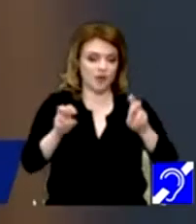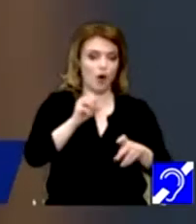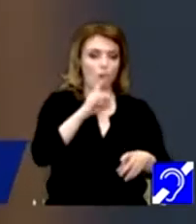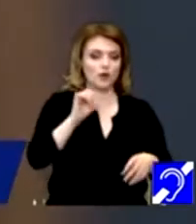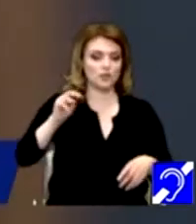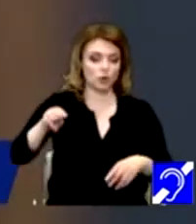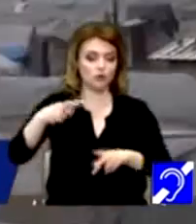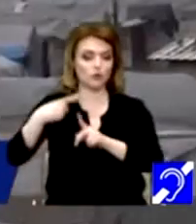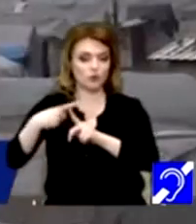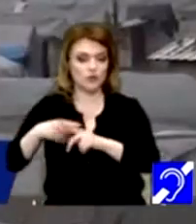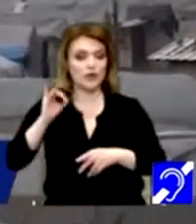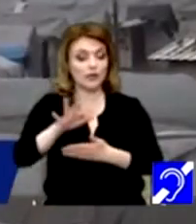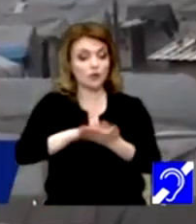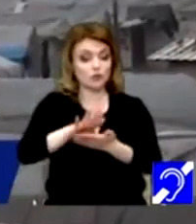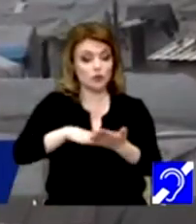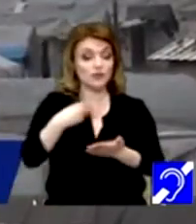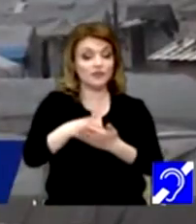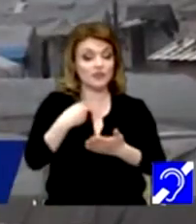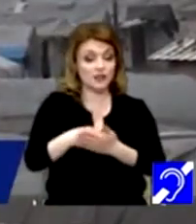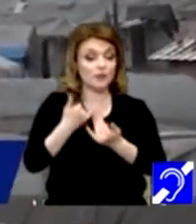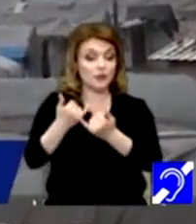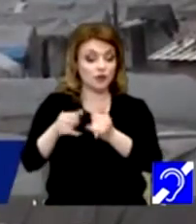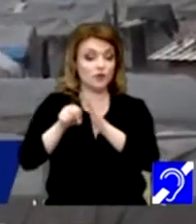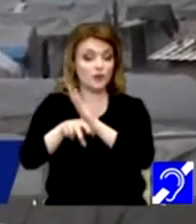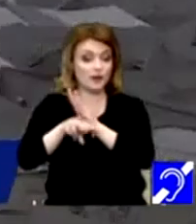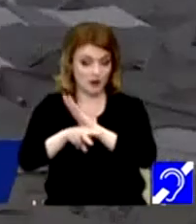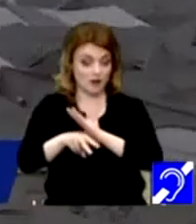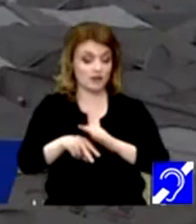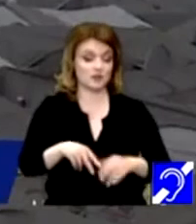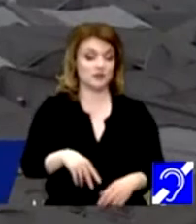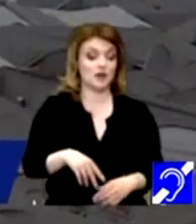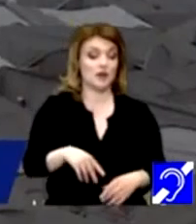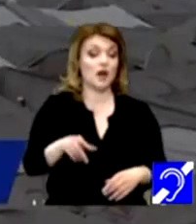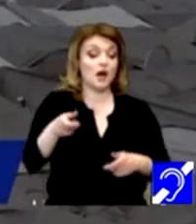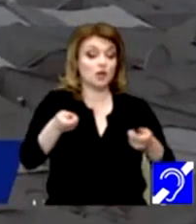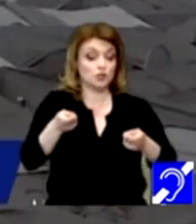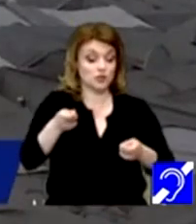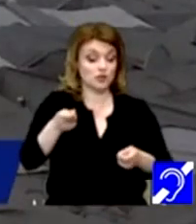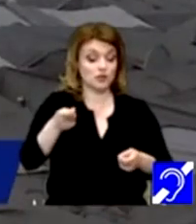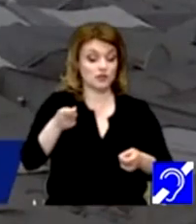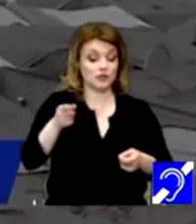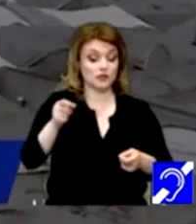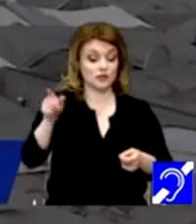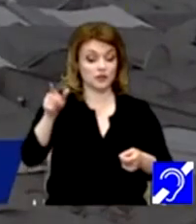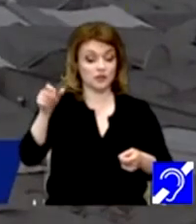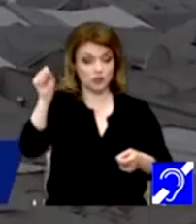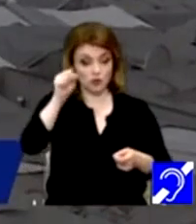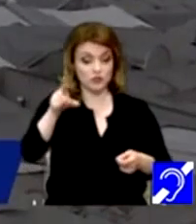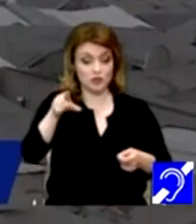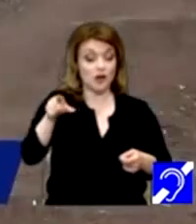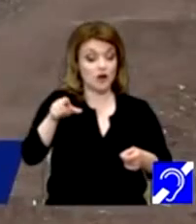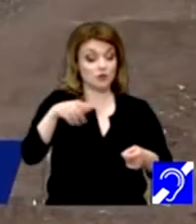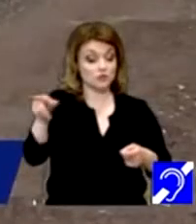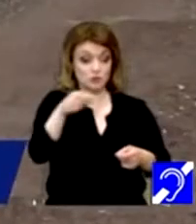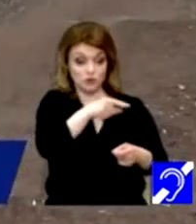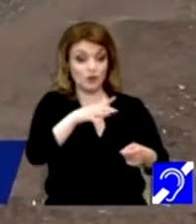și continuitatea finanțării europene pentru migranți și refugiați. Președintele Executivului European a spus că Bruxelles pregătește o propunere